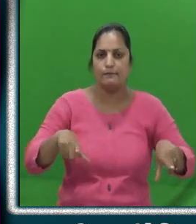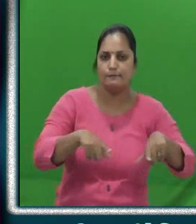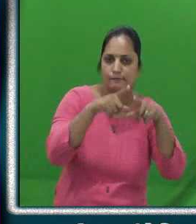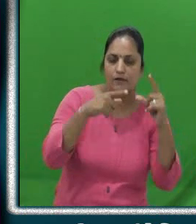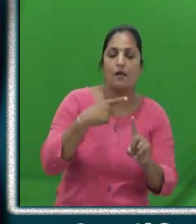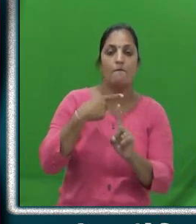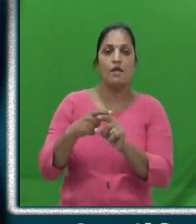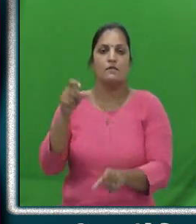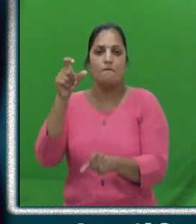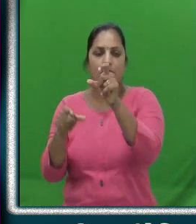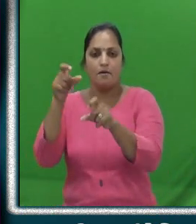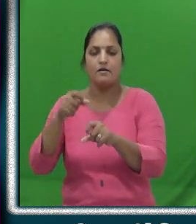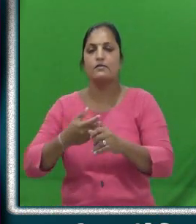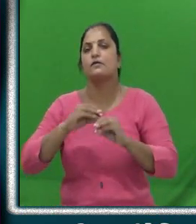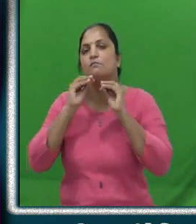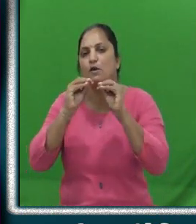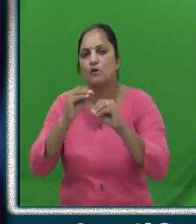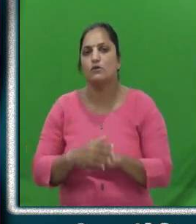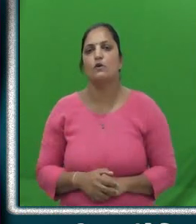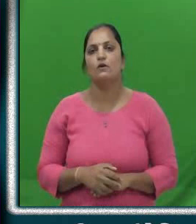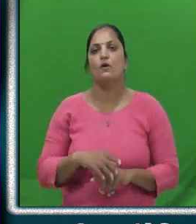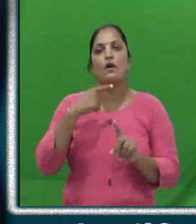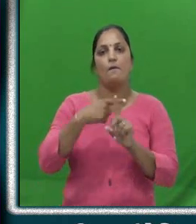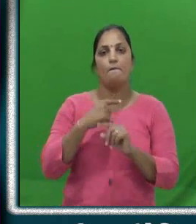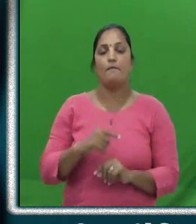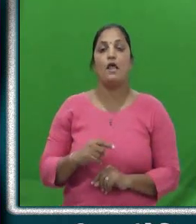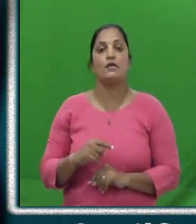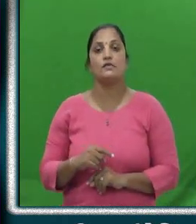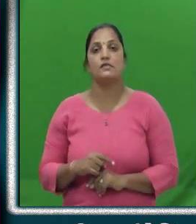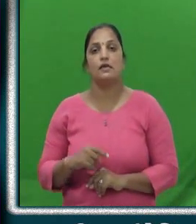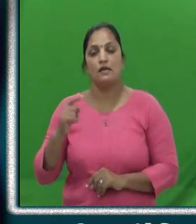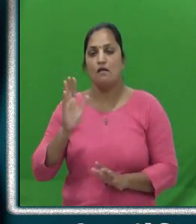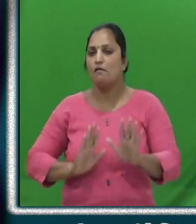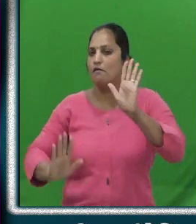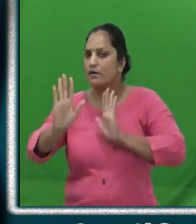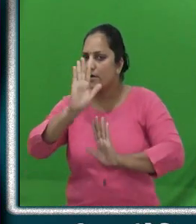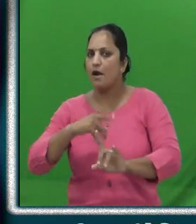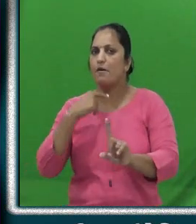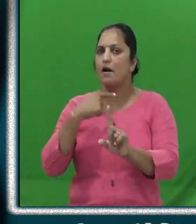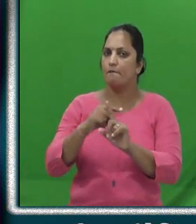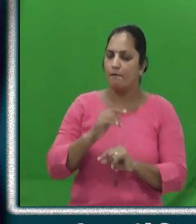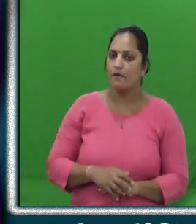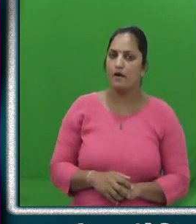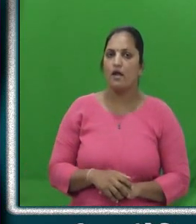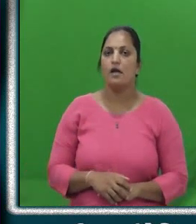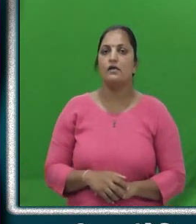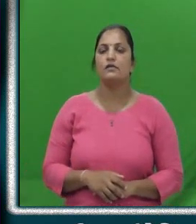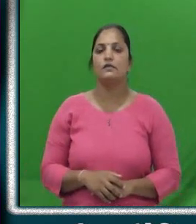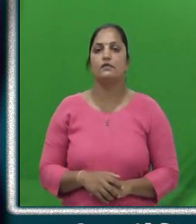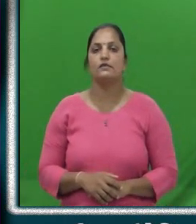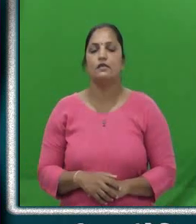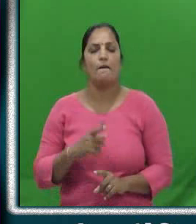એડ્યુકેટ પીપલ થ્રુ સ્ટ્રીટ પ્લેસ, એન્ડ ઓલ્સો મેક્સ